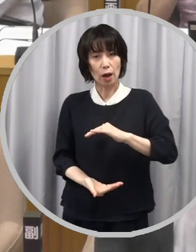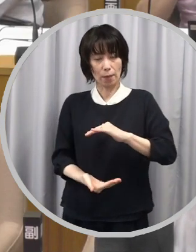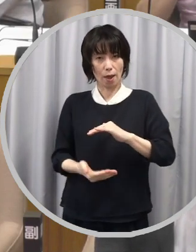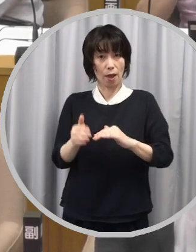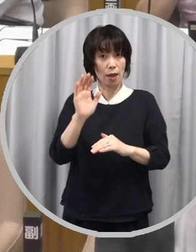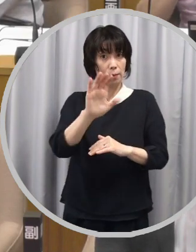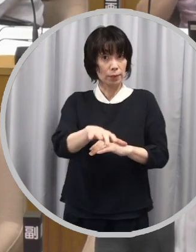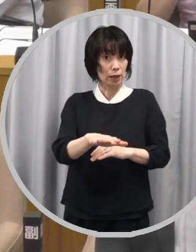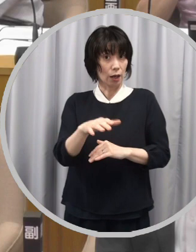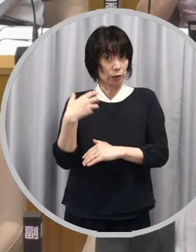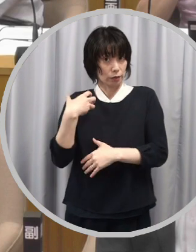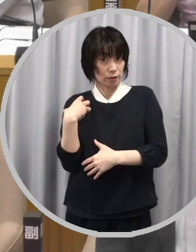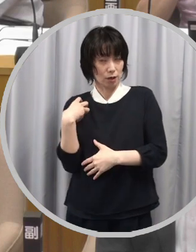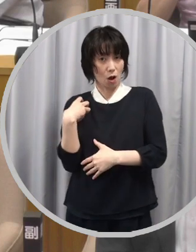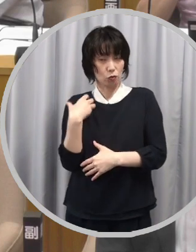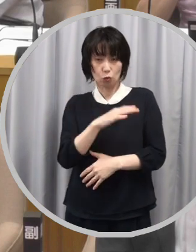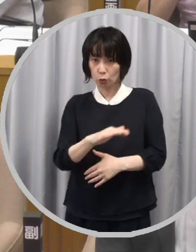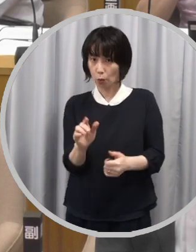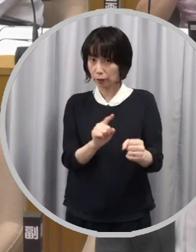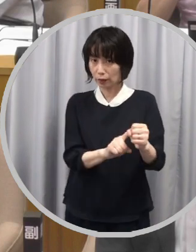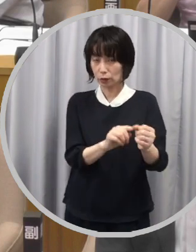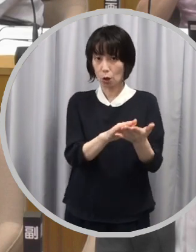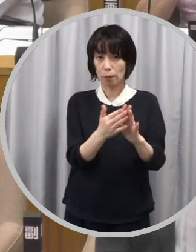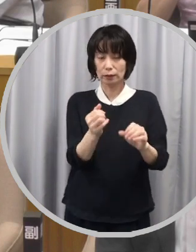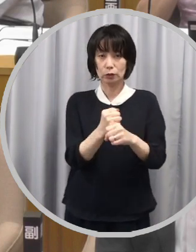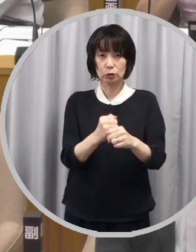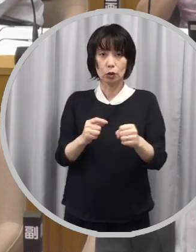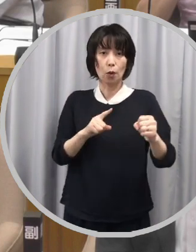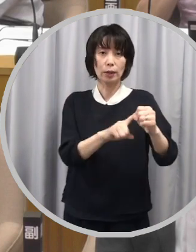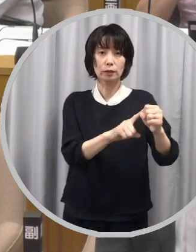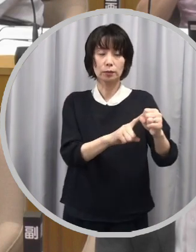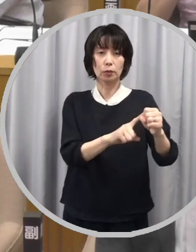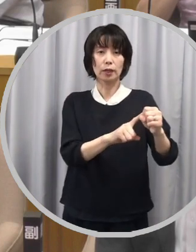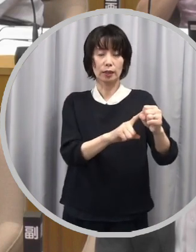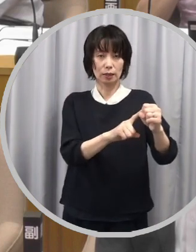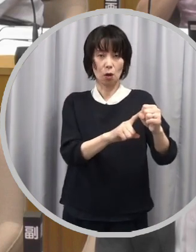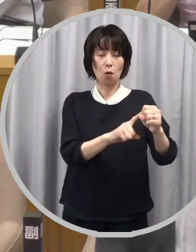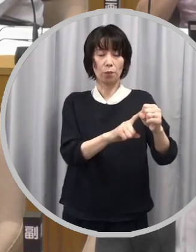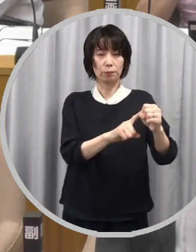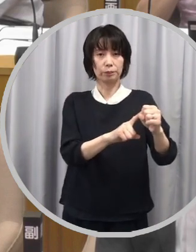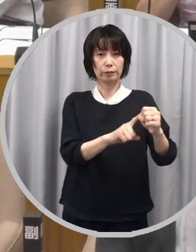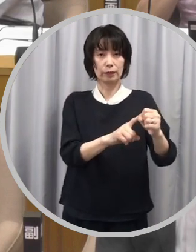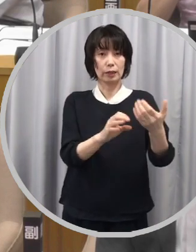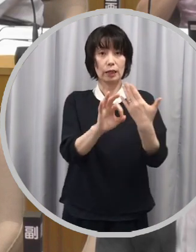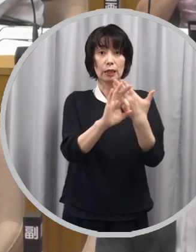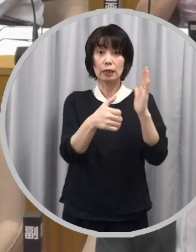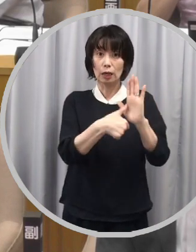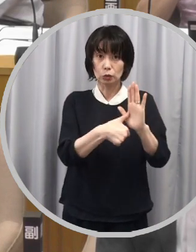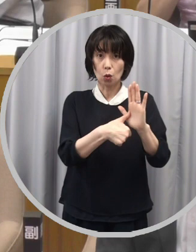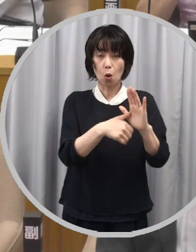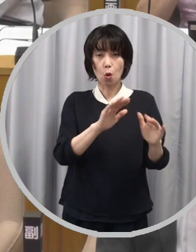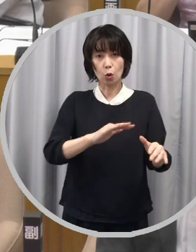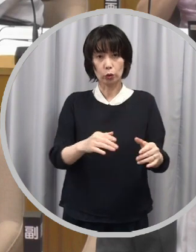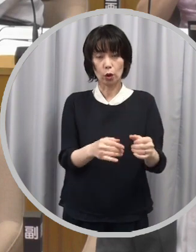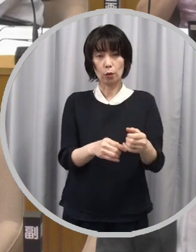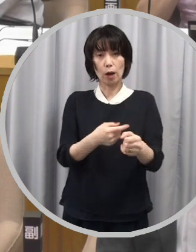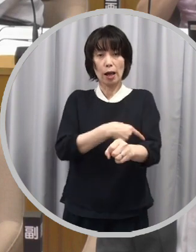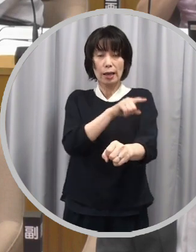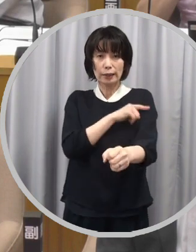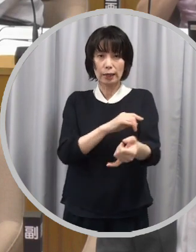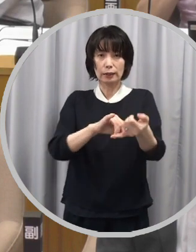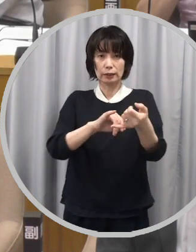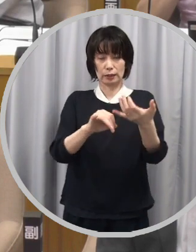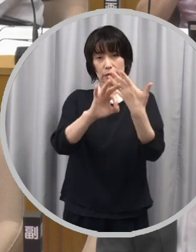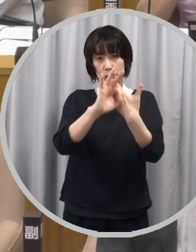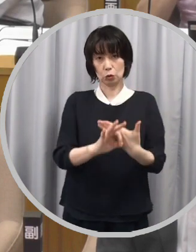子どもたちの視点に立ったまちづくりを目指すことを目的とした仮称ではありますが、子どもの権利に関する条